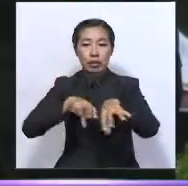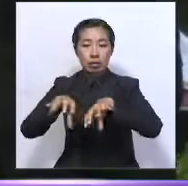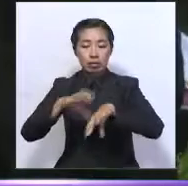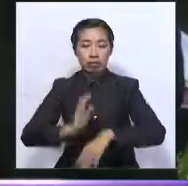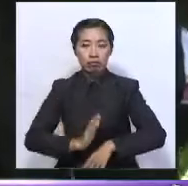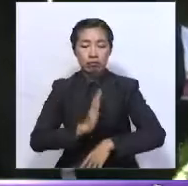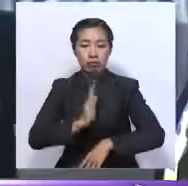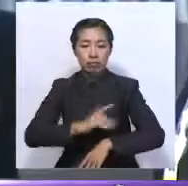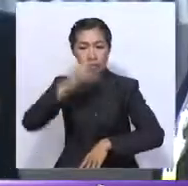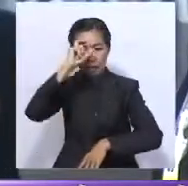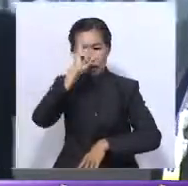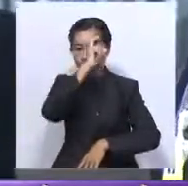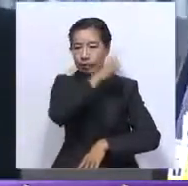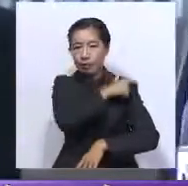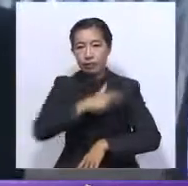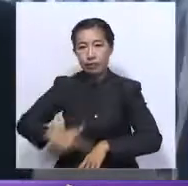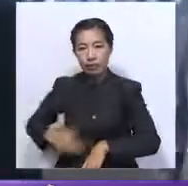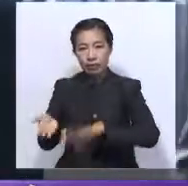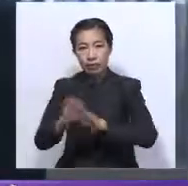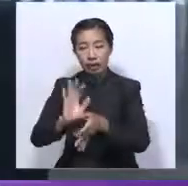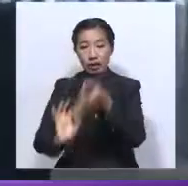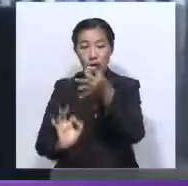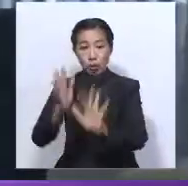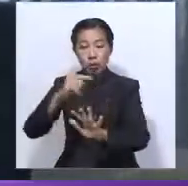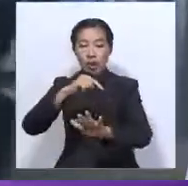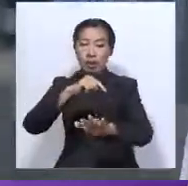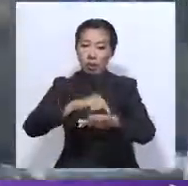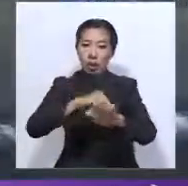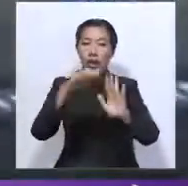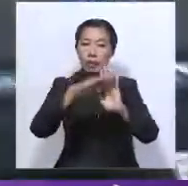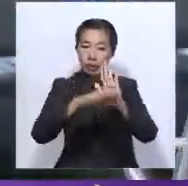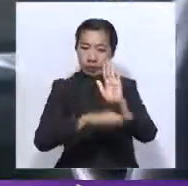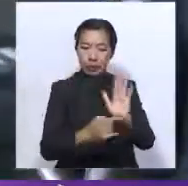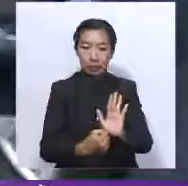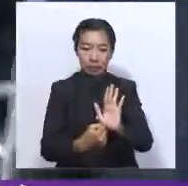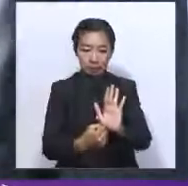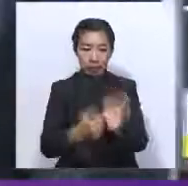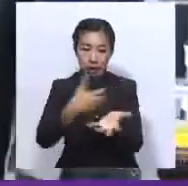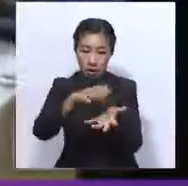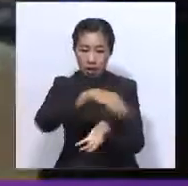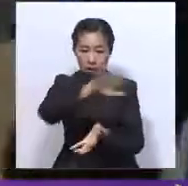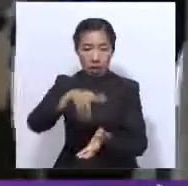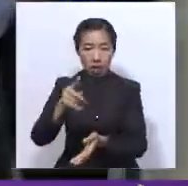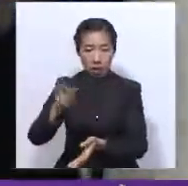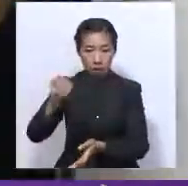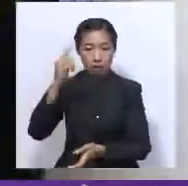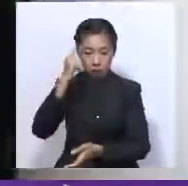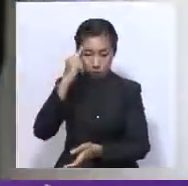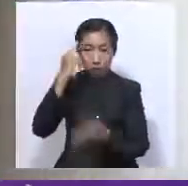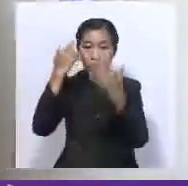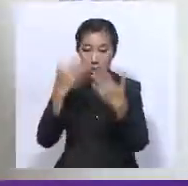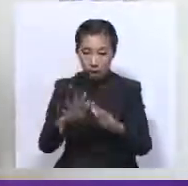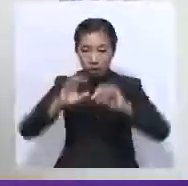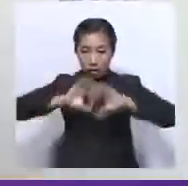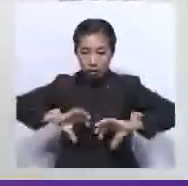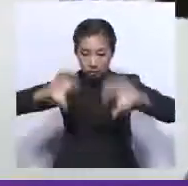ธีถวายพระเพลิงพระบรมศพพระบาทสมเด็จพระปรมินทรมหาภูมิพลอดุลยเดชให้คณะรัฐมนตรีรับทราบหลังจากนั้นรัฐบ